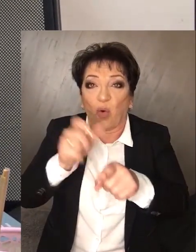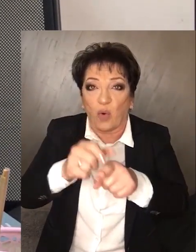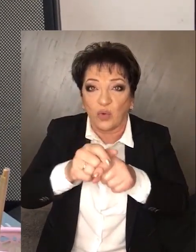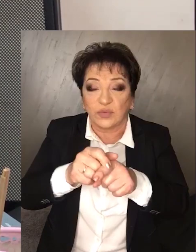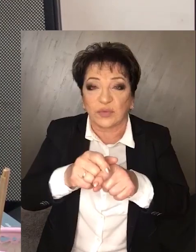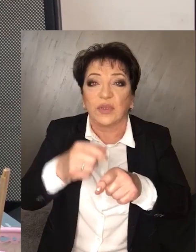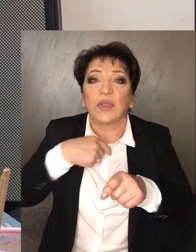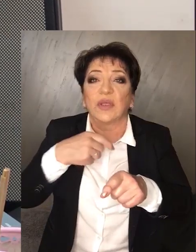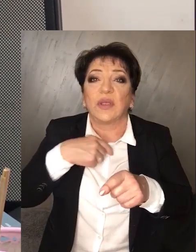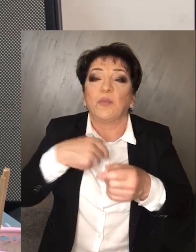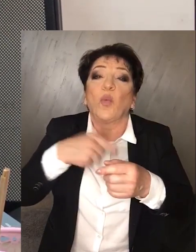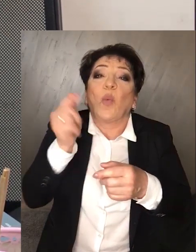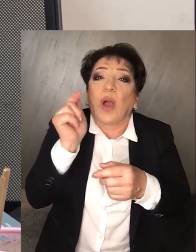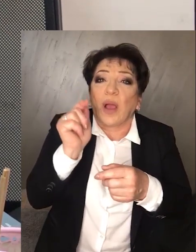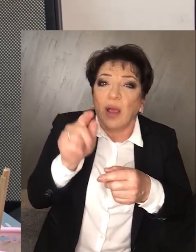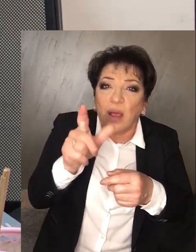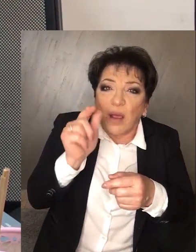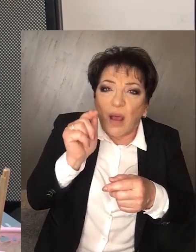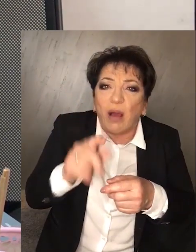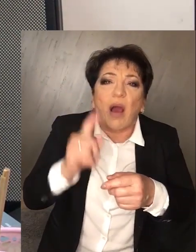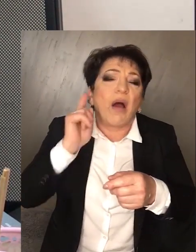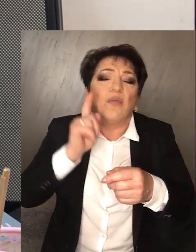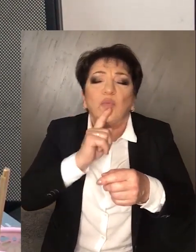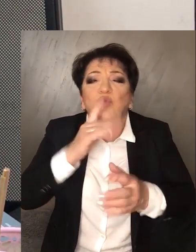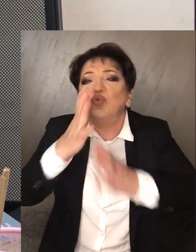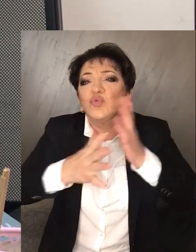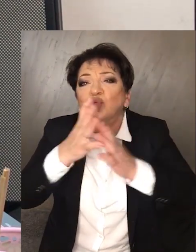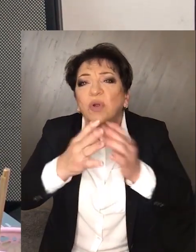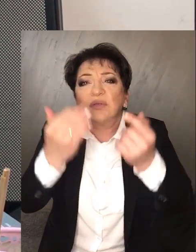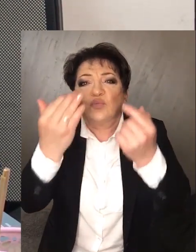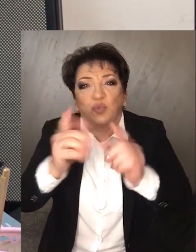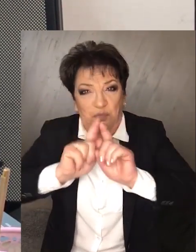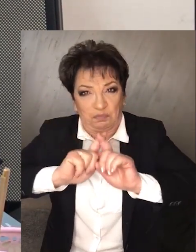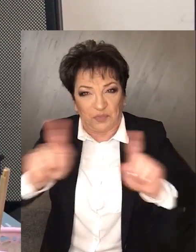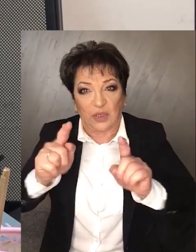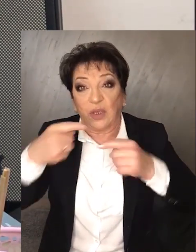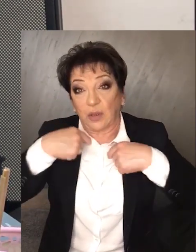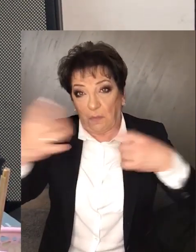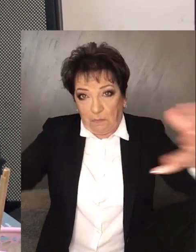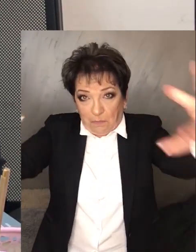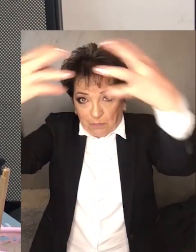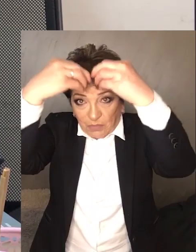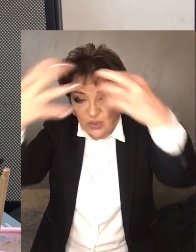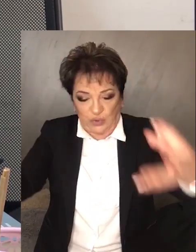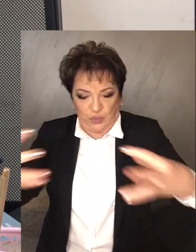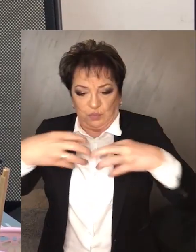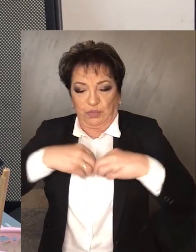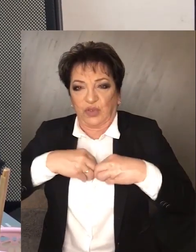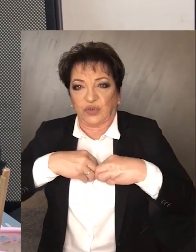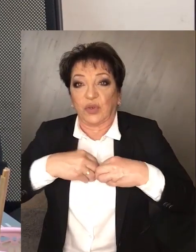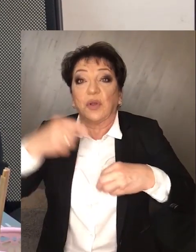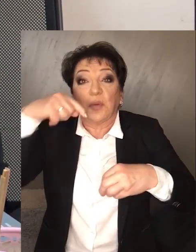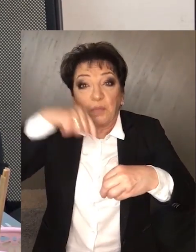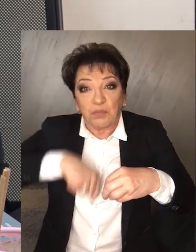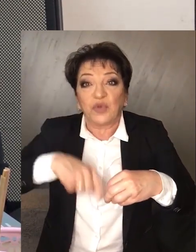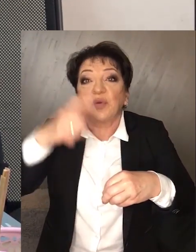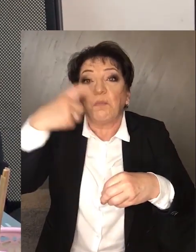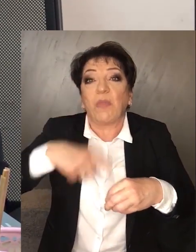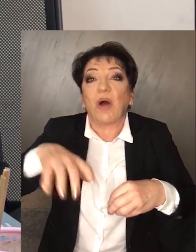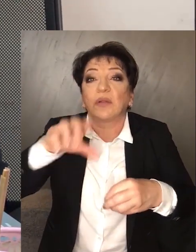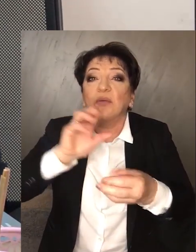փորձում եմ այս ամեն ինչը վերածել բառային խոսքի։ Ես չգիտեմ, կարողանում եմ քերականորեն լիարժեք ավարտել իմ միտքը թե չէ,